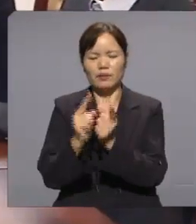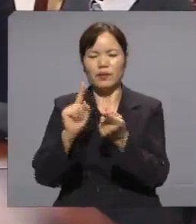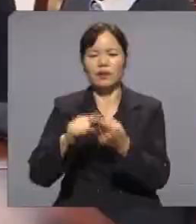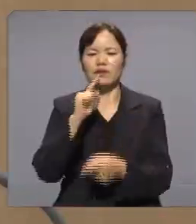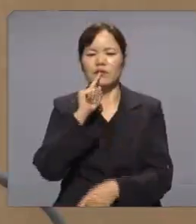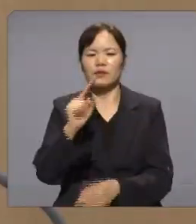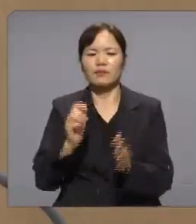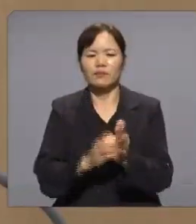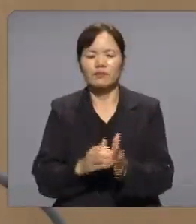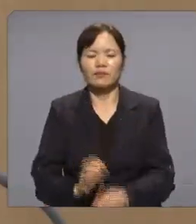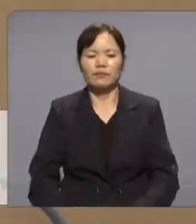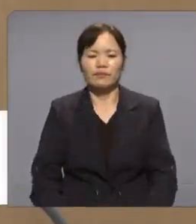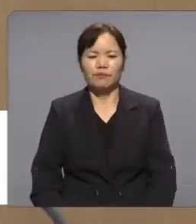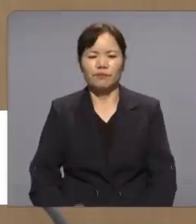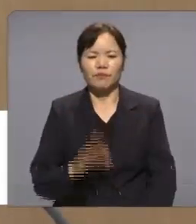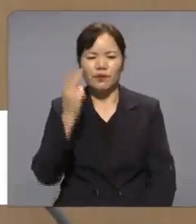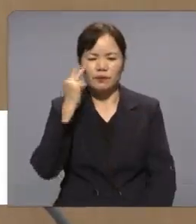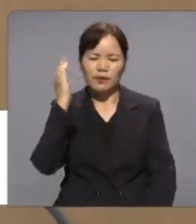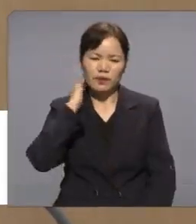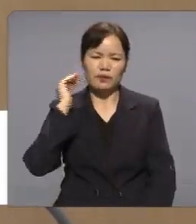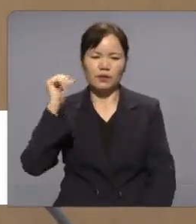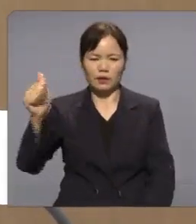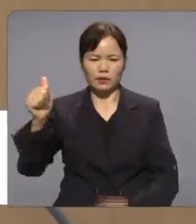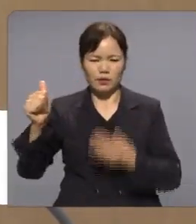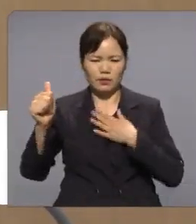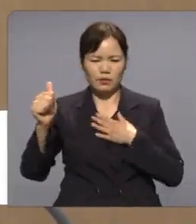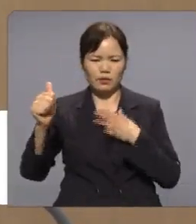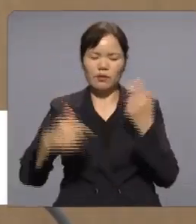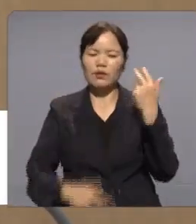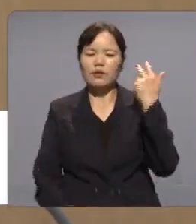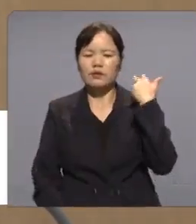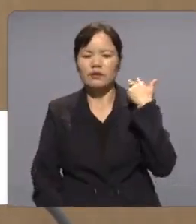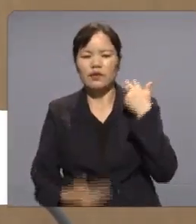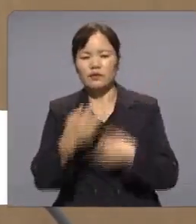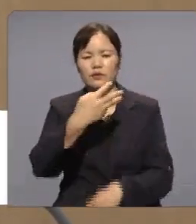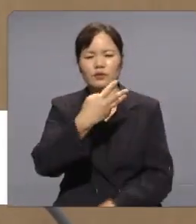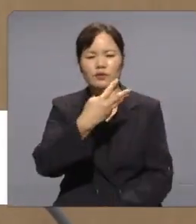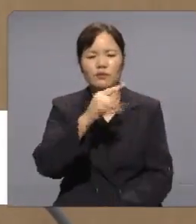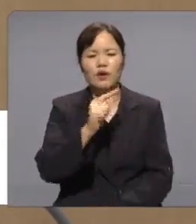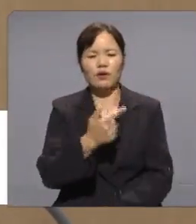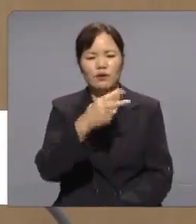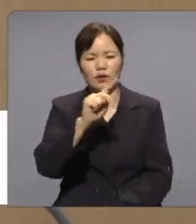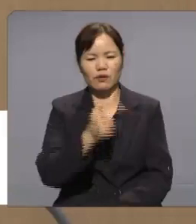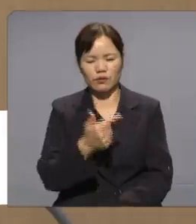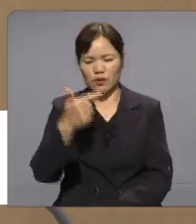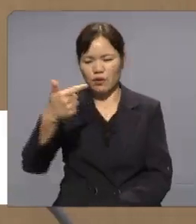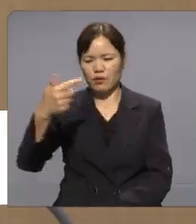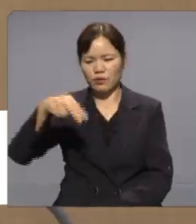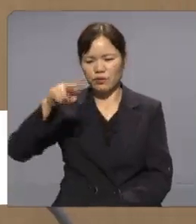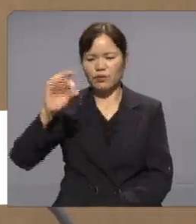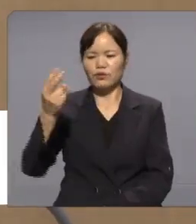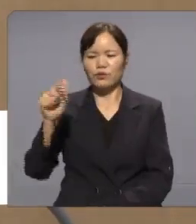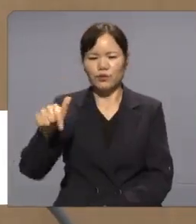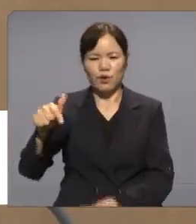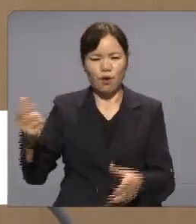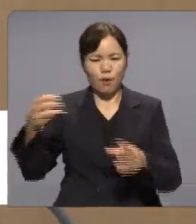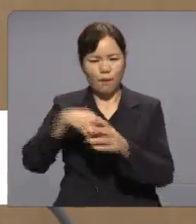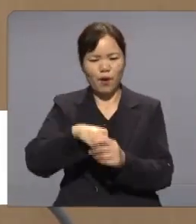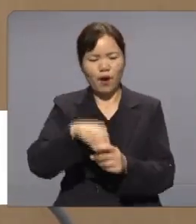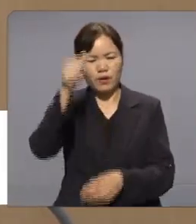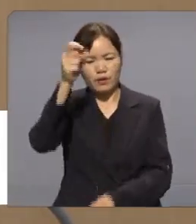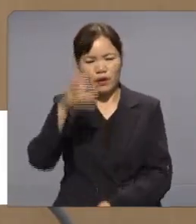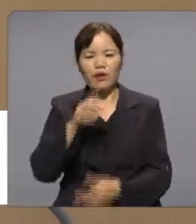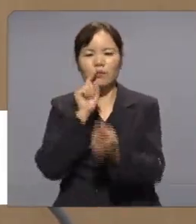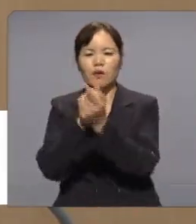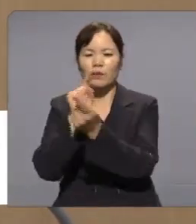언급했습니다. 바이든 대통령님과 저는 지난주 런던, 뉴욕을 포함해서 여러